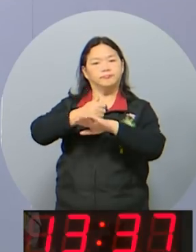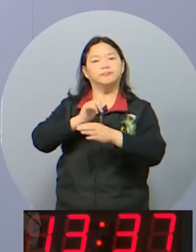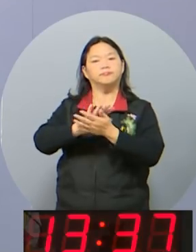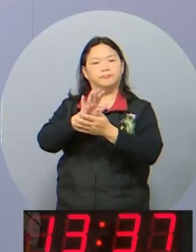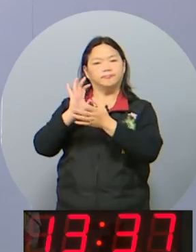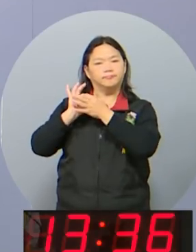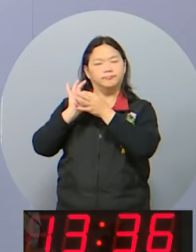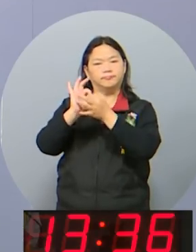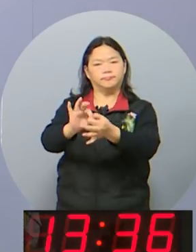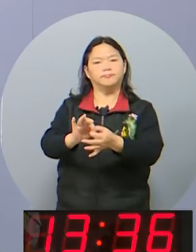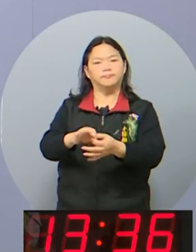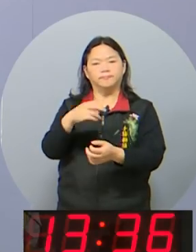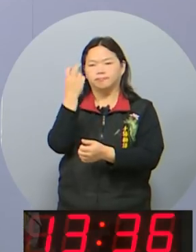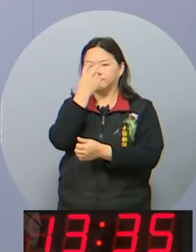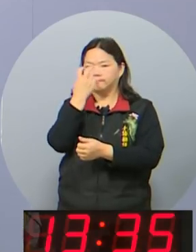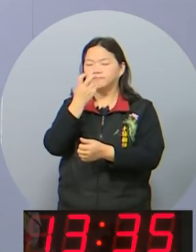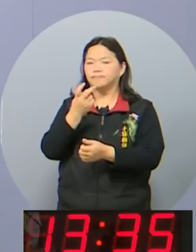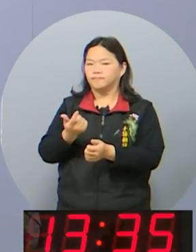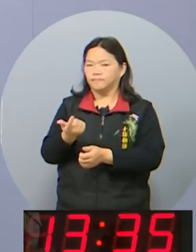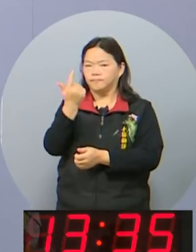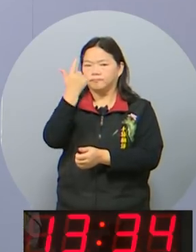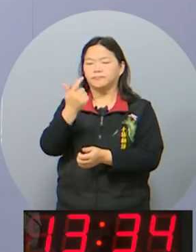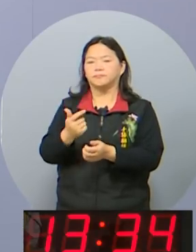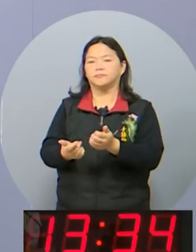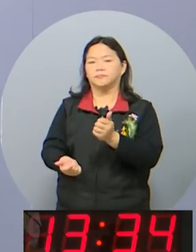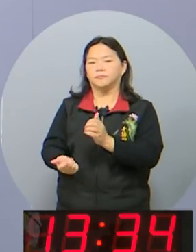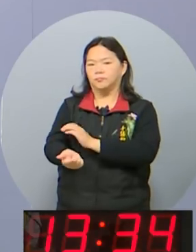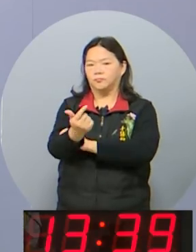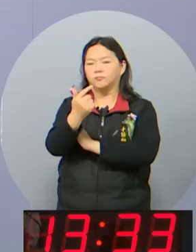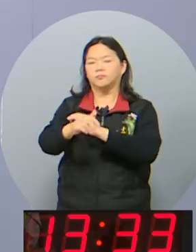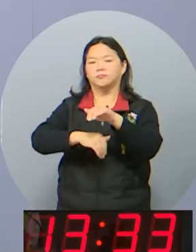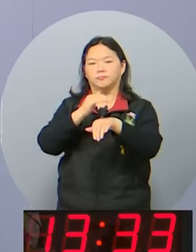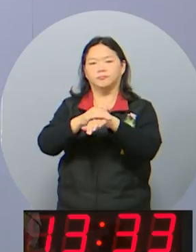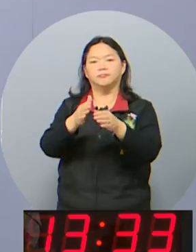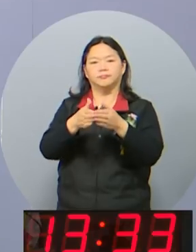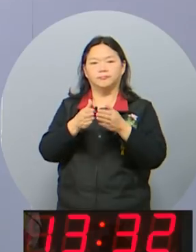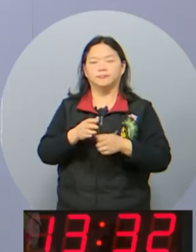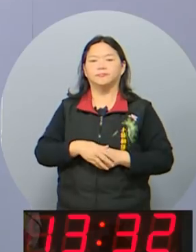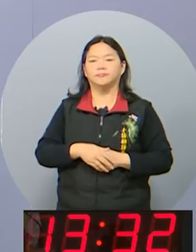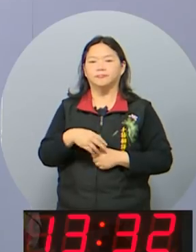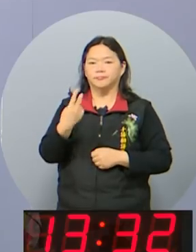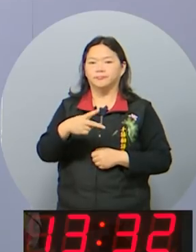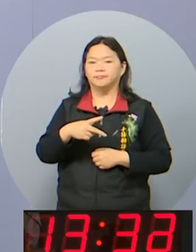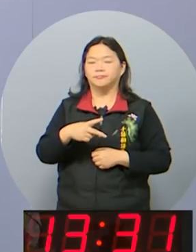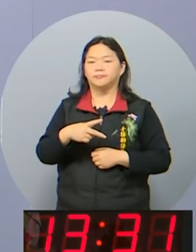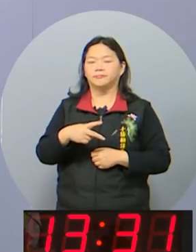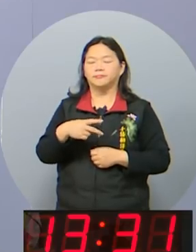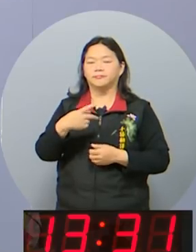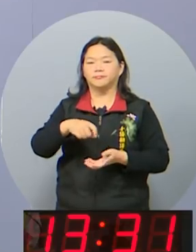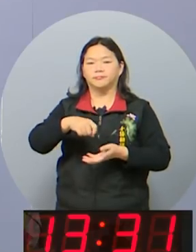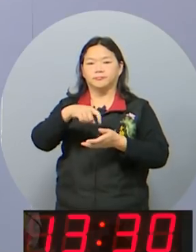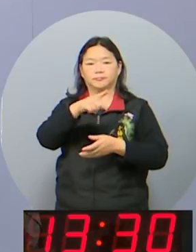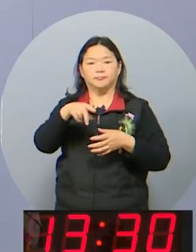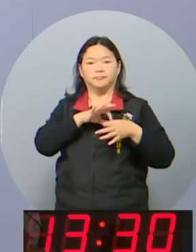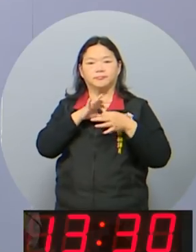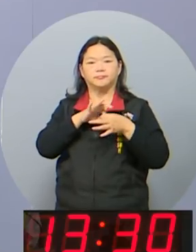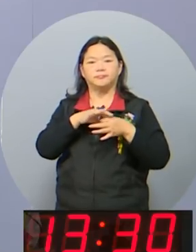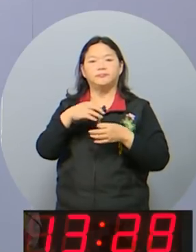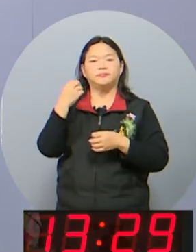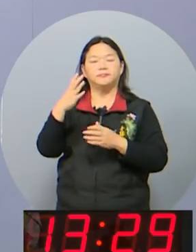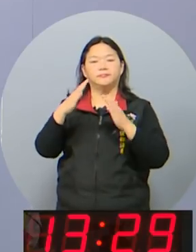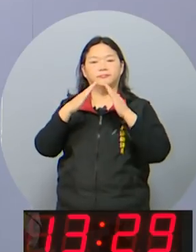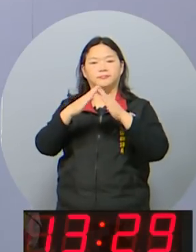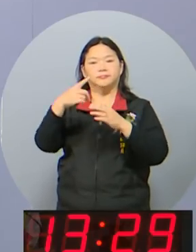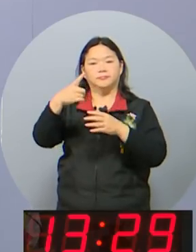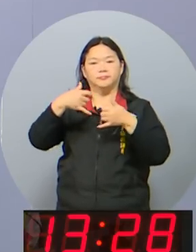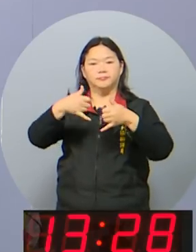持续的来监督这些重大交通建设的完工。那包括大家最关心的新市一路二